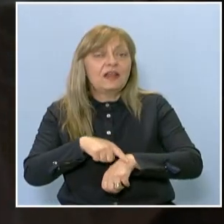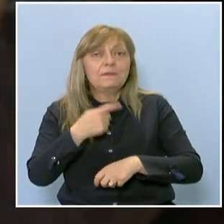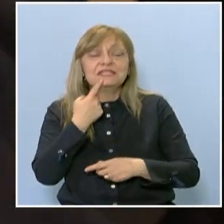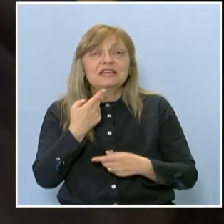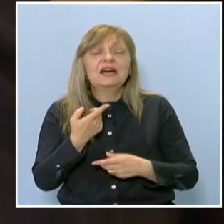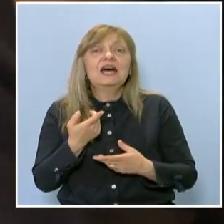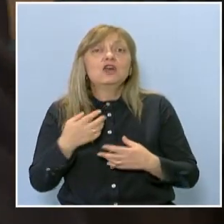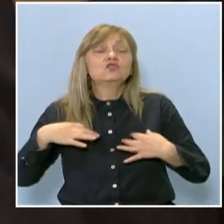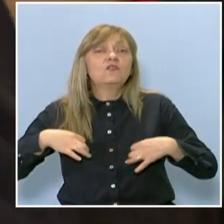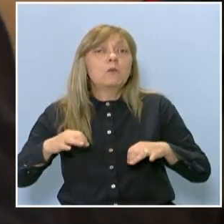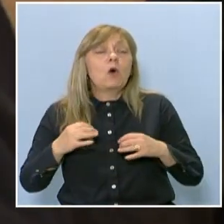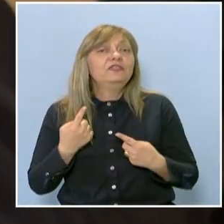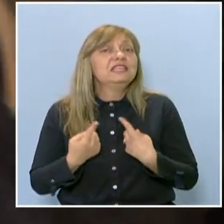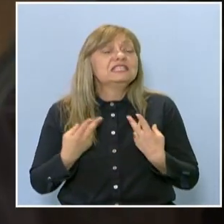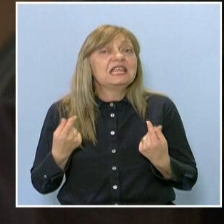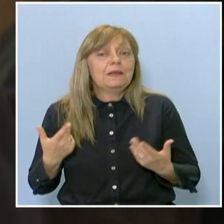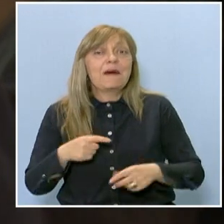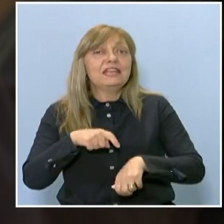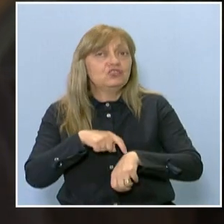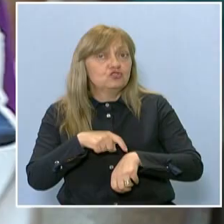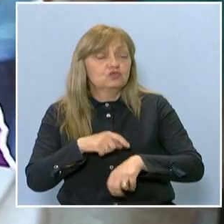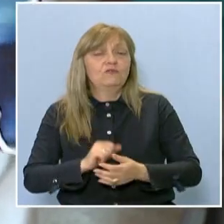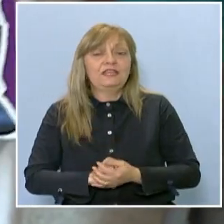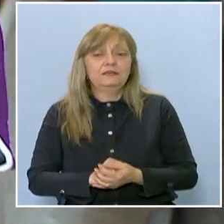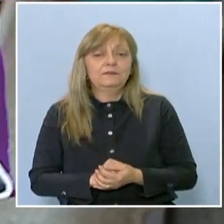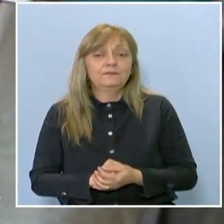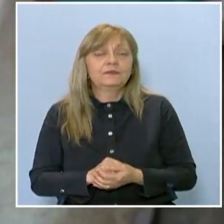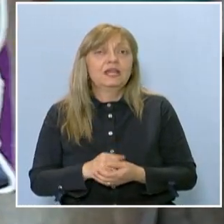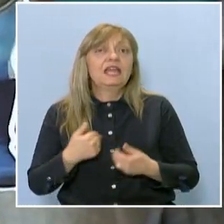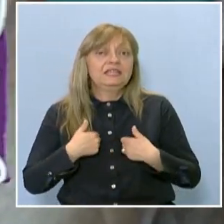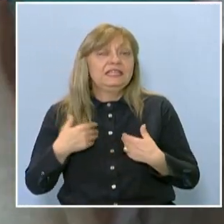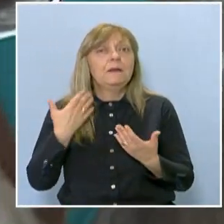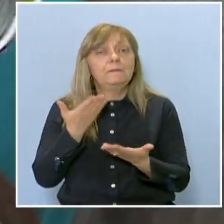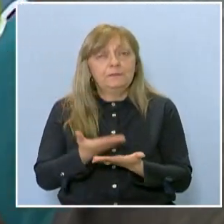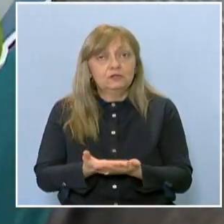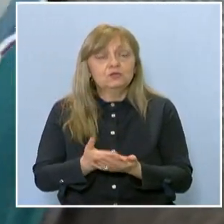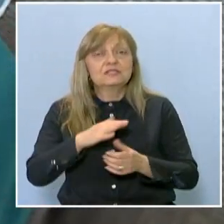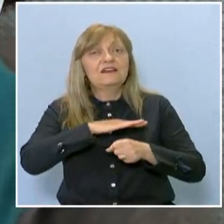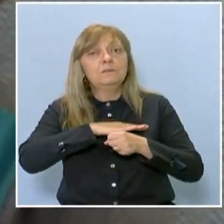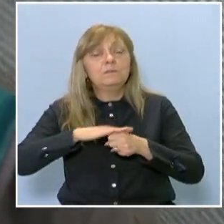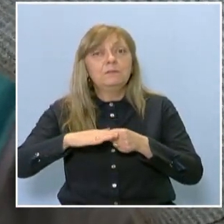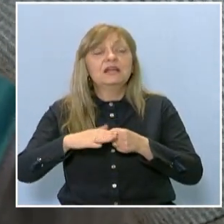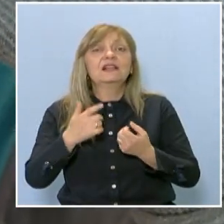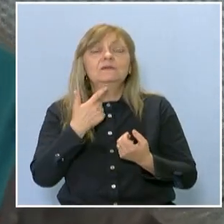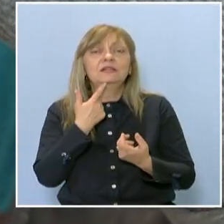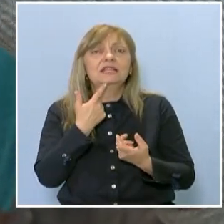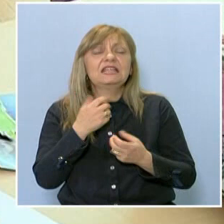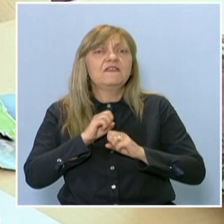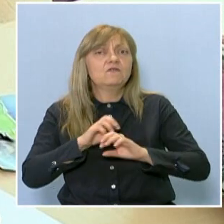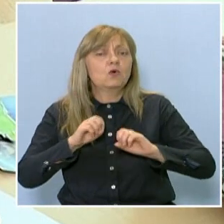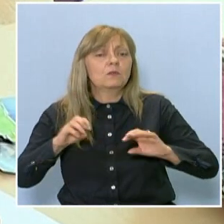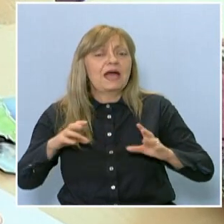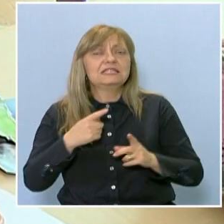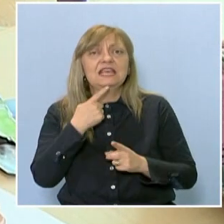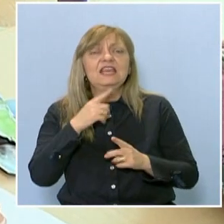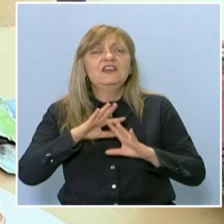свободни занимания. От своя страна пък ние предоставяме пълната база данни за програмата, всички